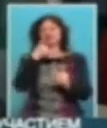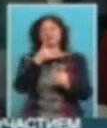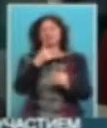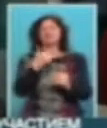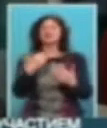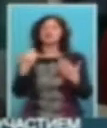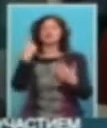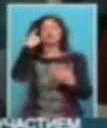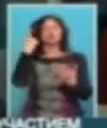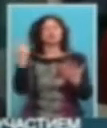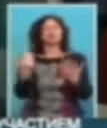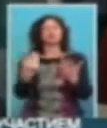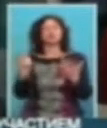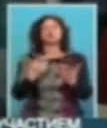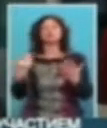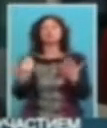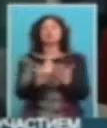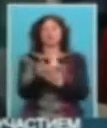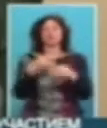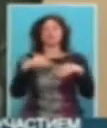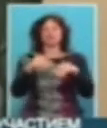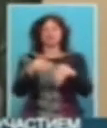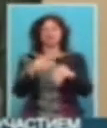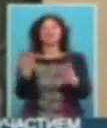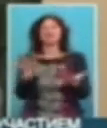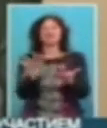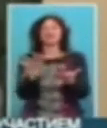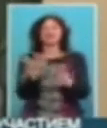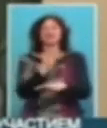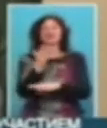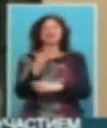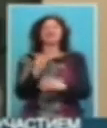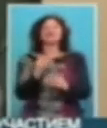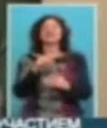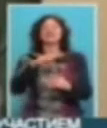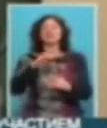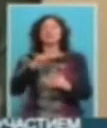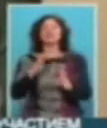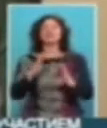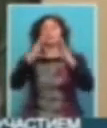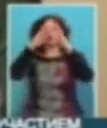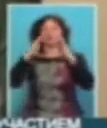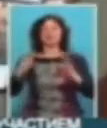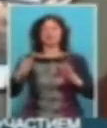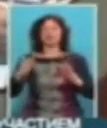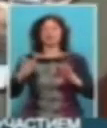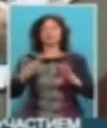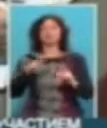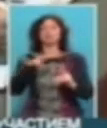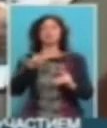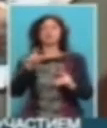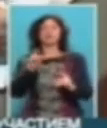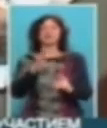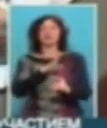как обновлять зеленый фонд, какие породы деревьев высаживать. Если тополя, то пирамидальные, что не доставят неудобств в виде пуха. Когда пройдет